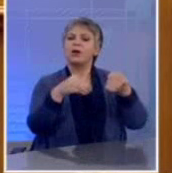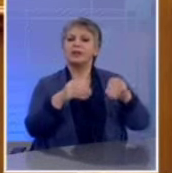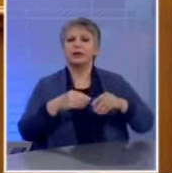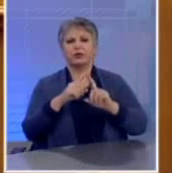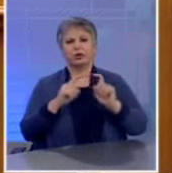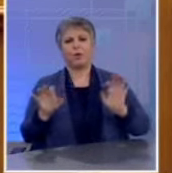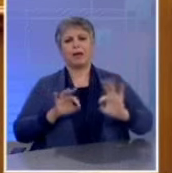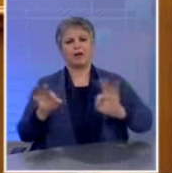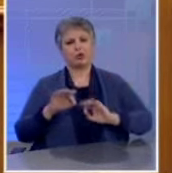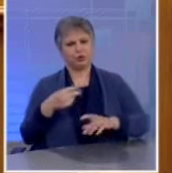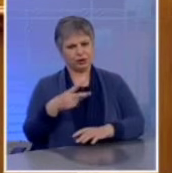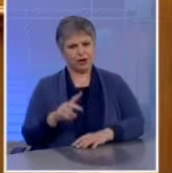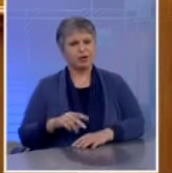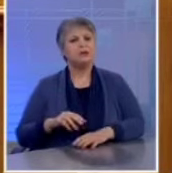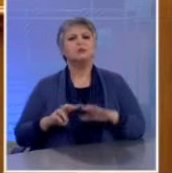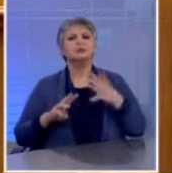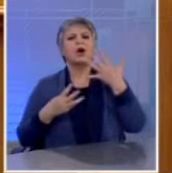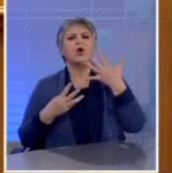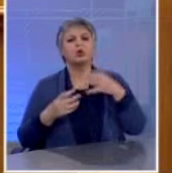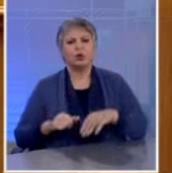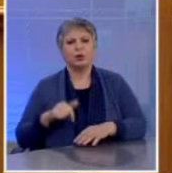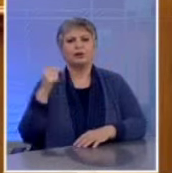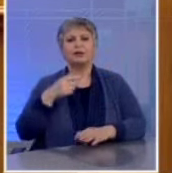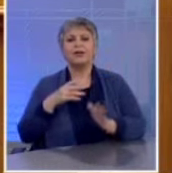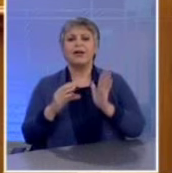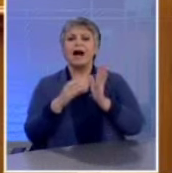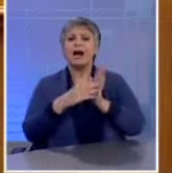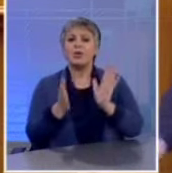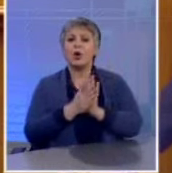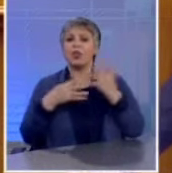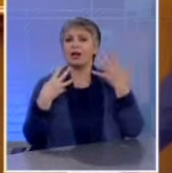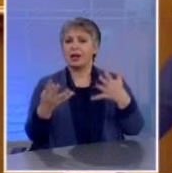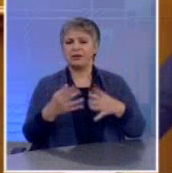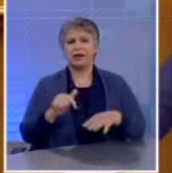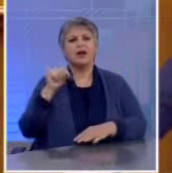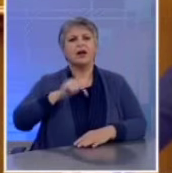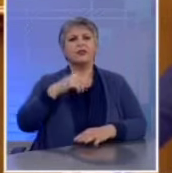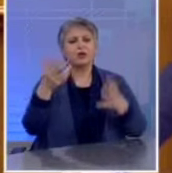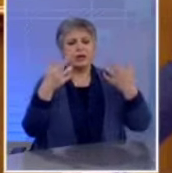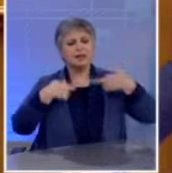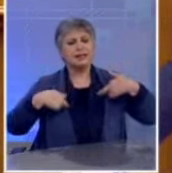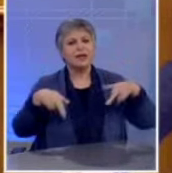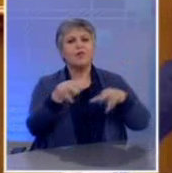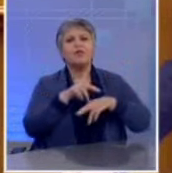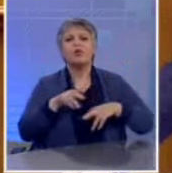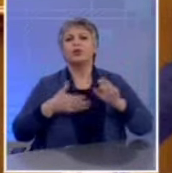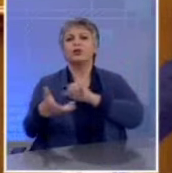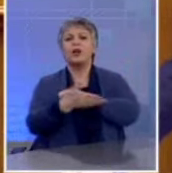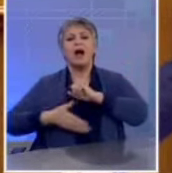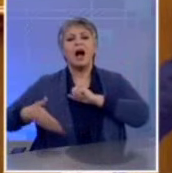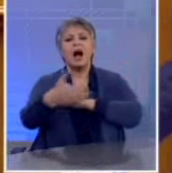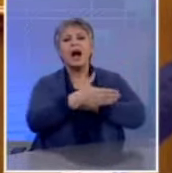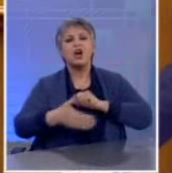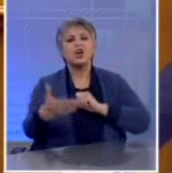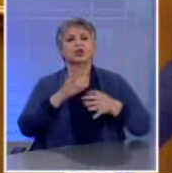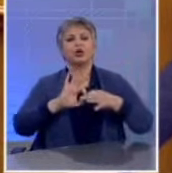παρέμβαση νούμερο 8, με το άρθρο 19, σταμάτησαν όλες οι ποινικές διώξεις για τα διοικητικά συμβούλια των αγροτικών συνεταιρισμών